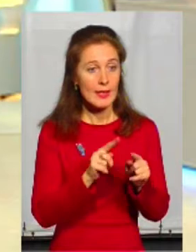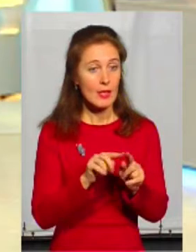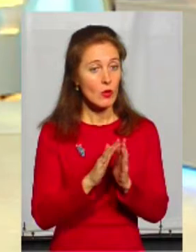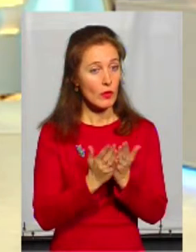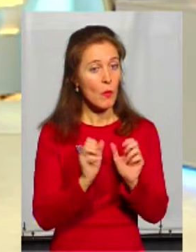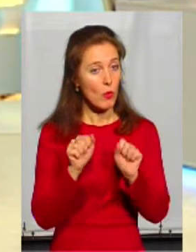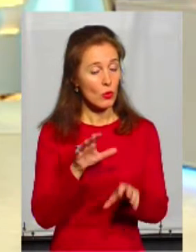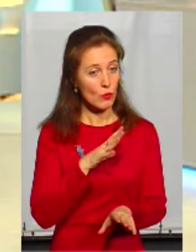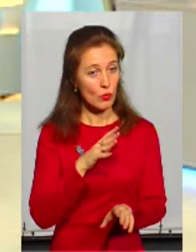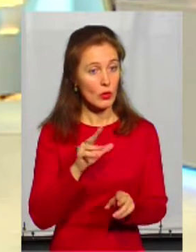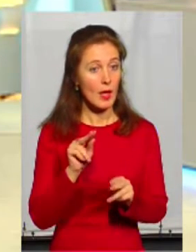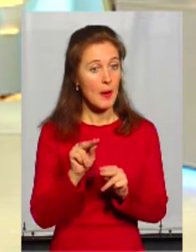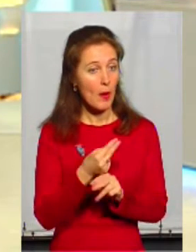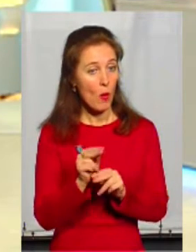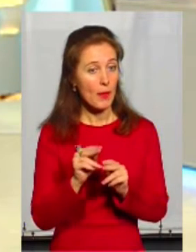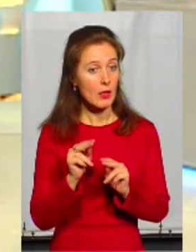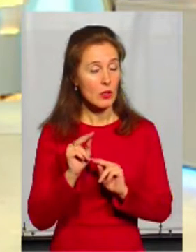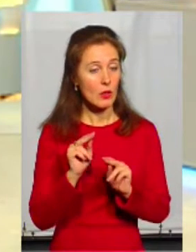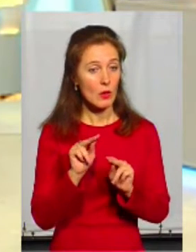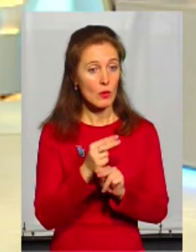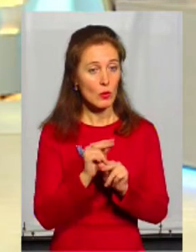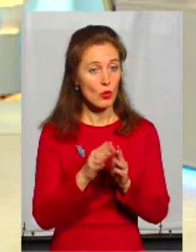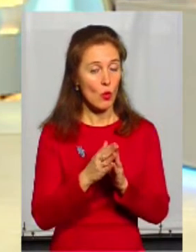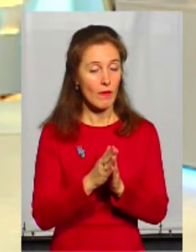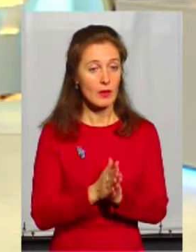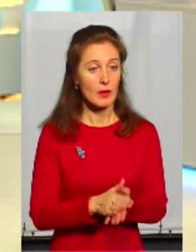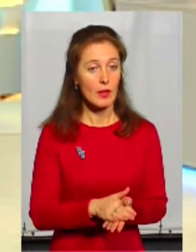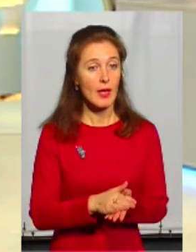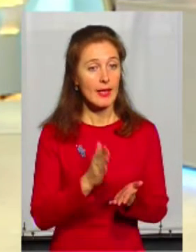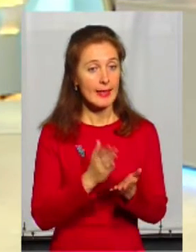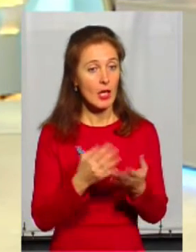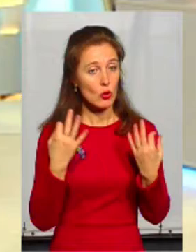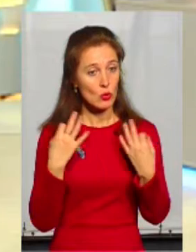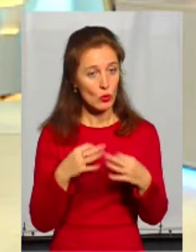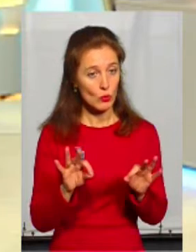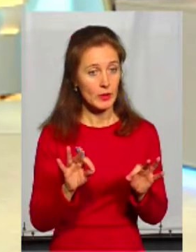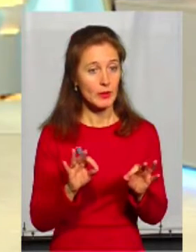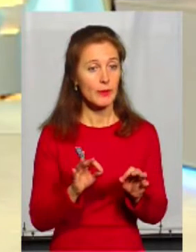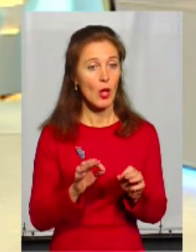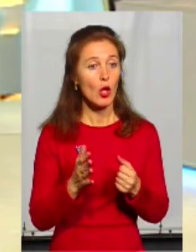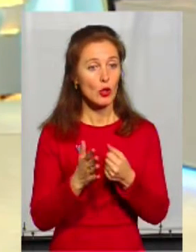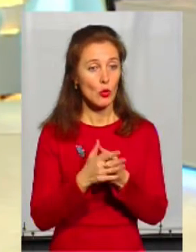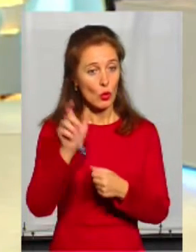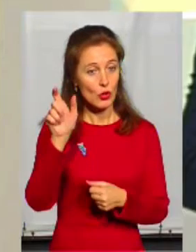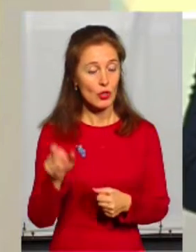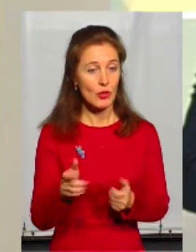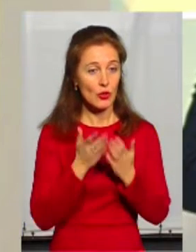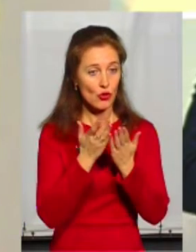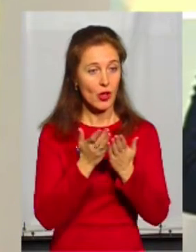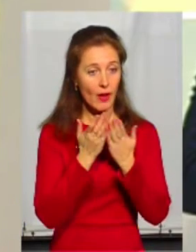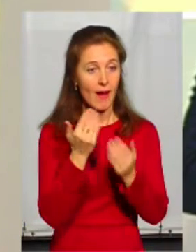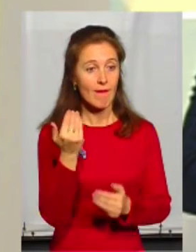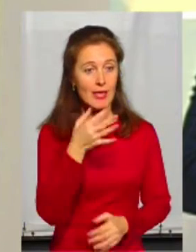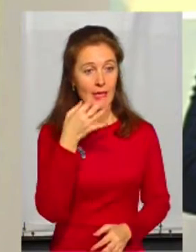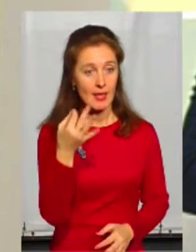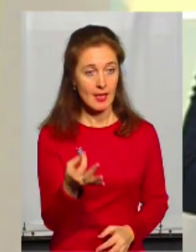можуть діти опрацьовувати, вони є доступні до читача. Ви